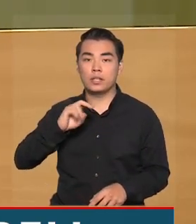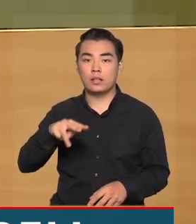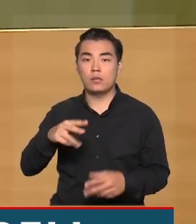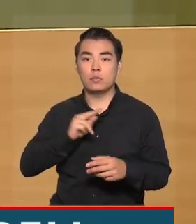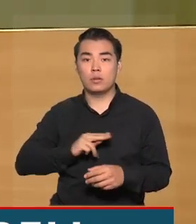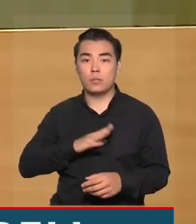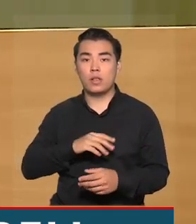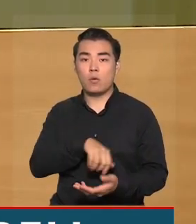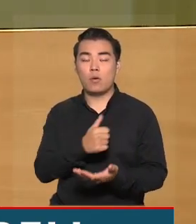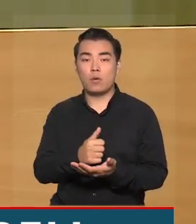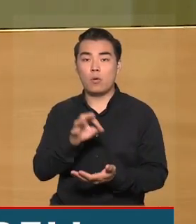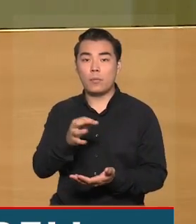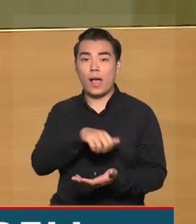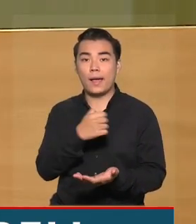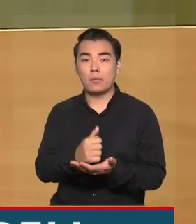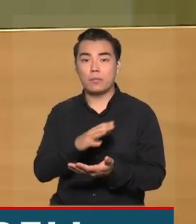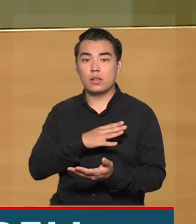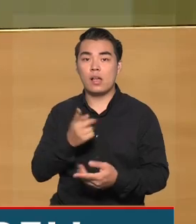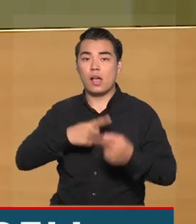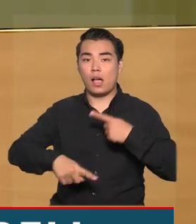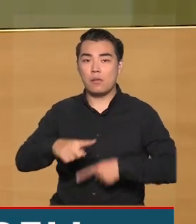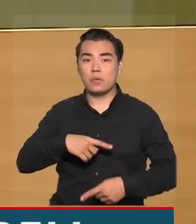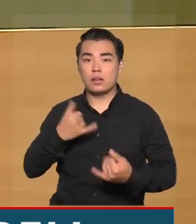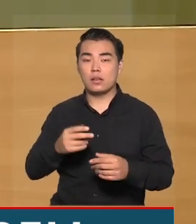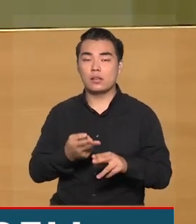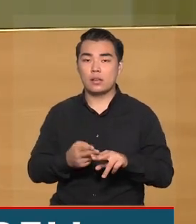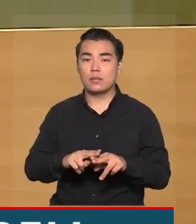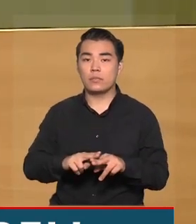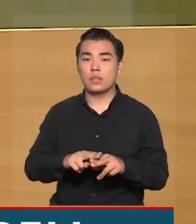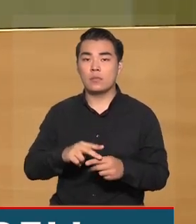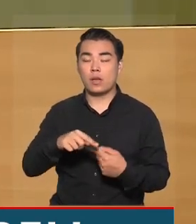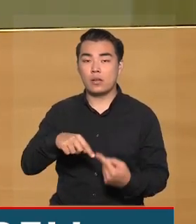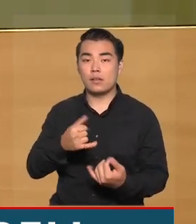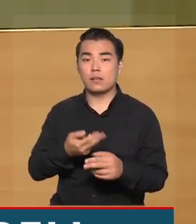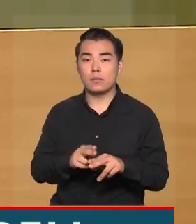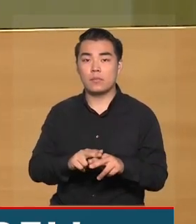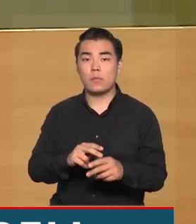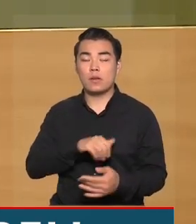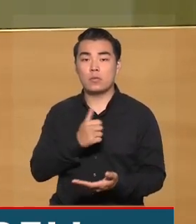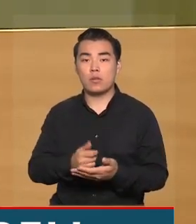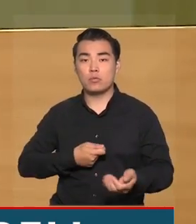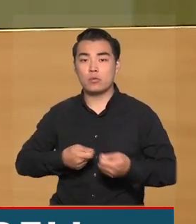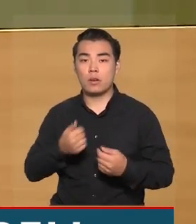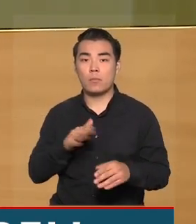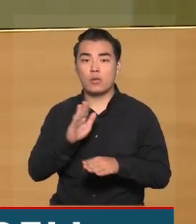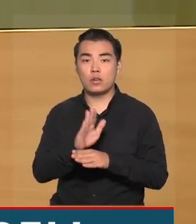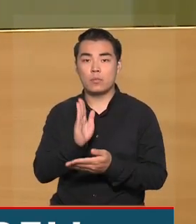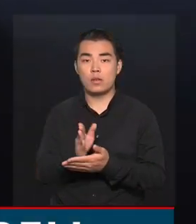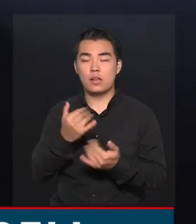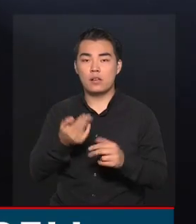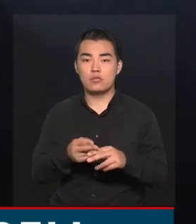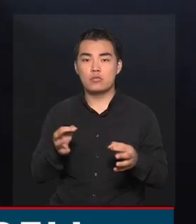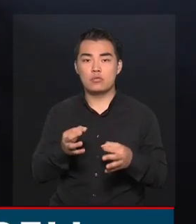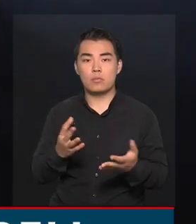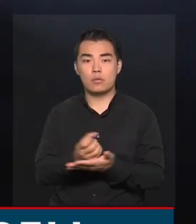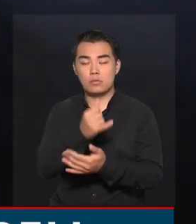облыс әкімінің орынбасары болды. Мен оған қайтып келіп кәсіпорынды басқаруды тапсырамын. Кәсіпорынның қазіргі басшылығының қолынан ештеңе келмейді.